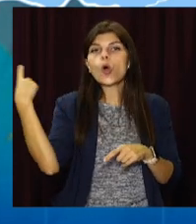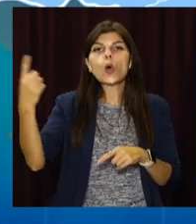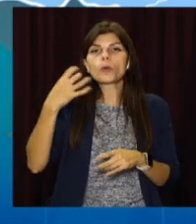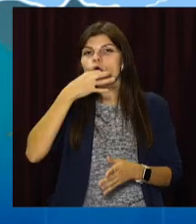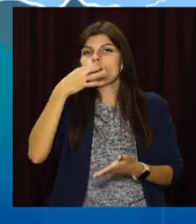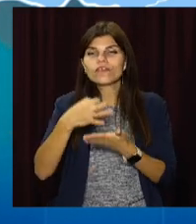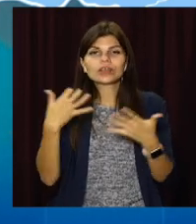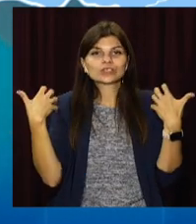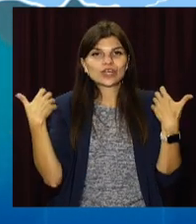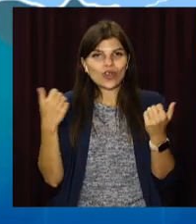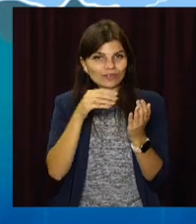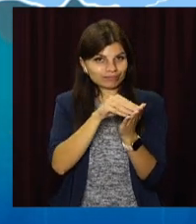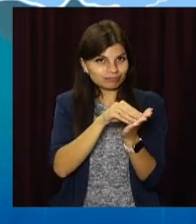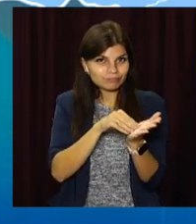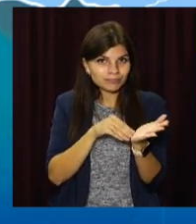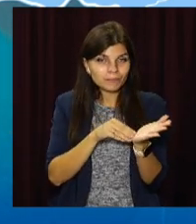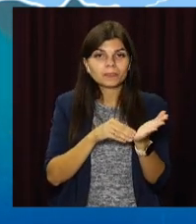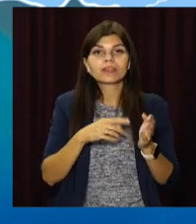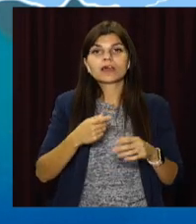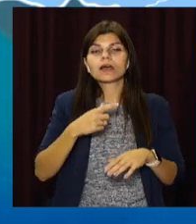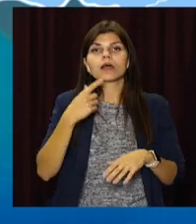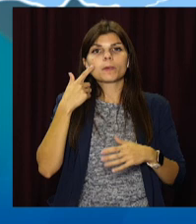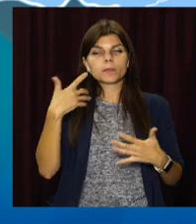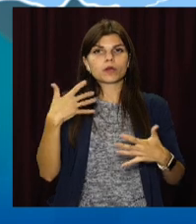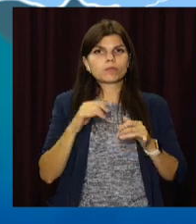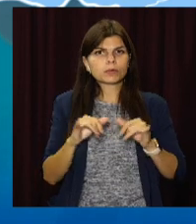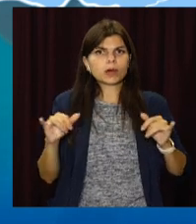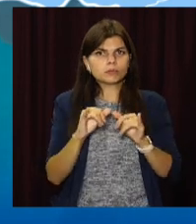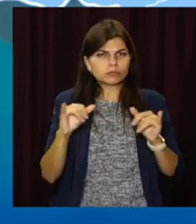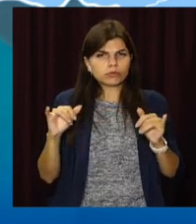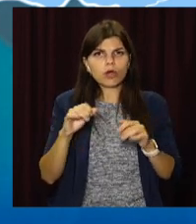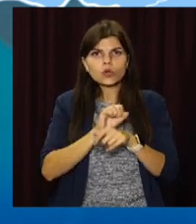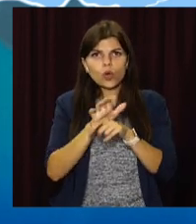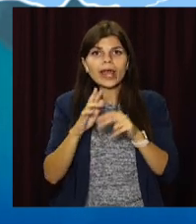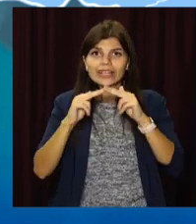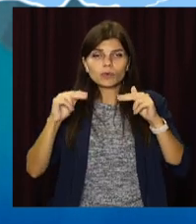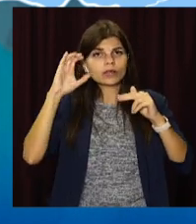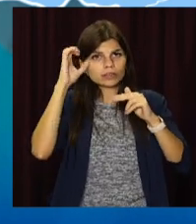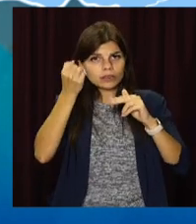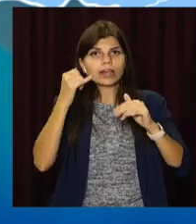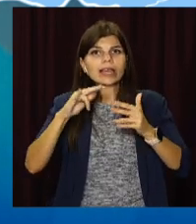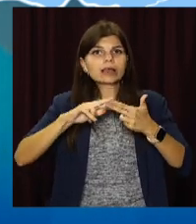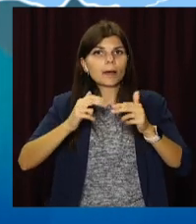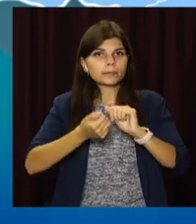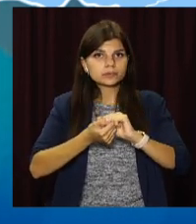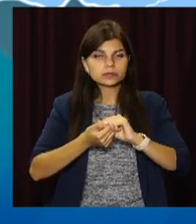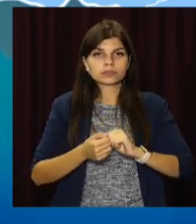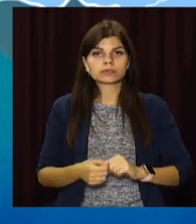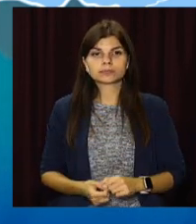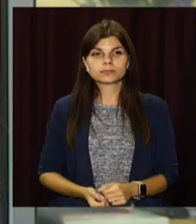обласному департаменті охорони здоров'я. В антилідерах за темпами поширення корони – Дніпро, Кривий Ріг та Кам'янське.